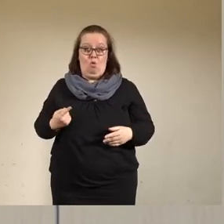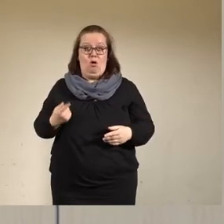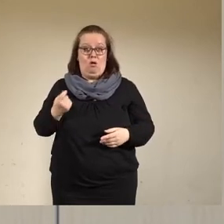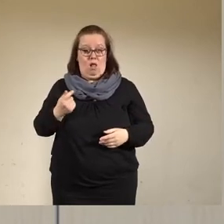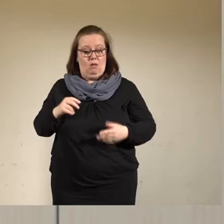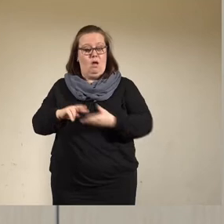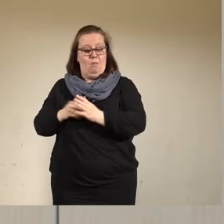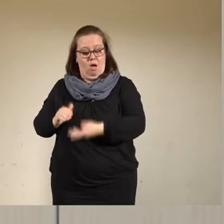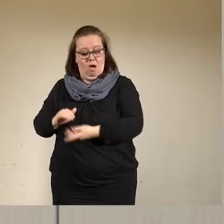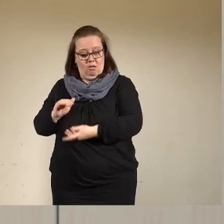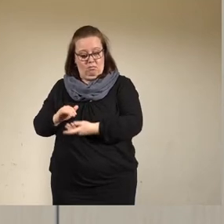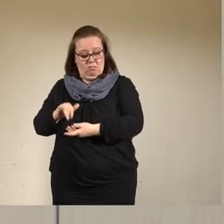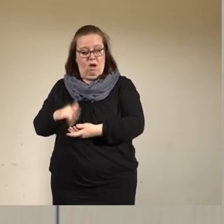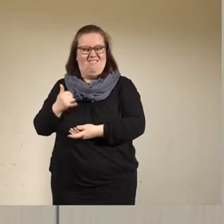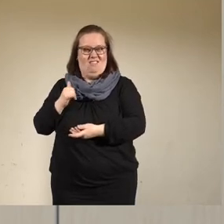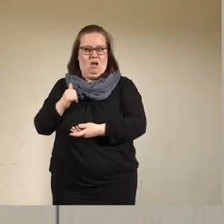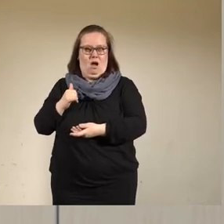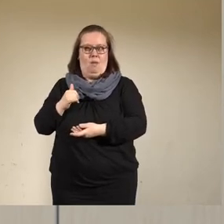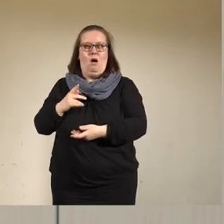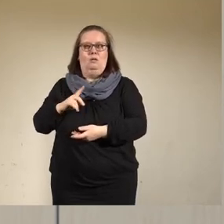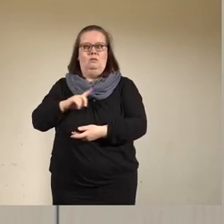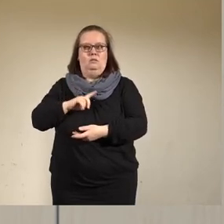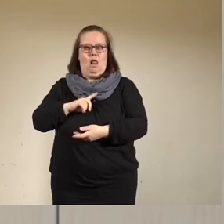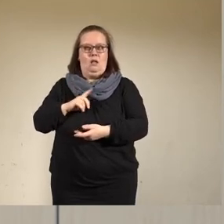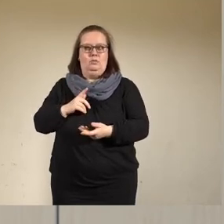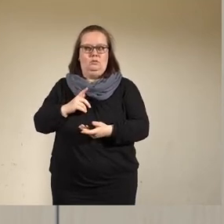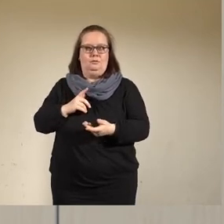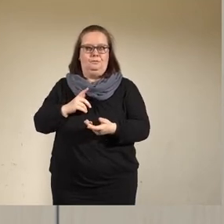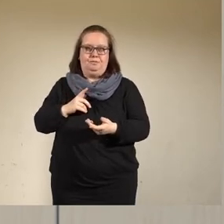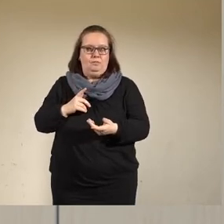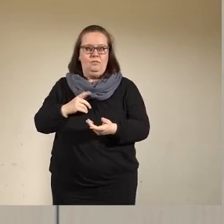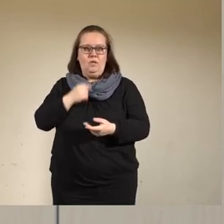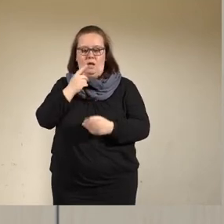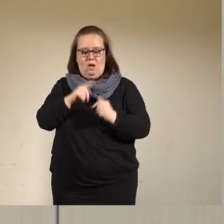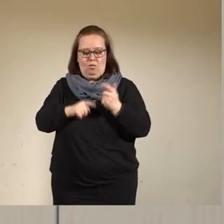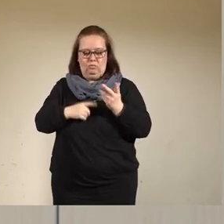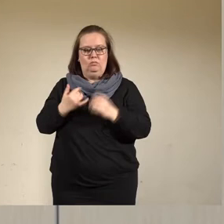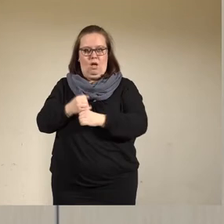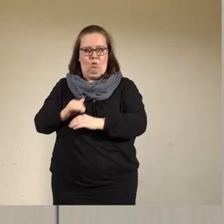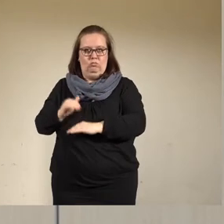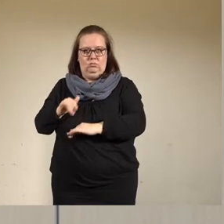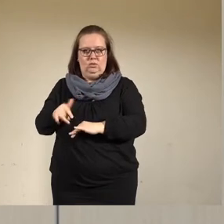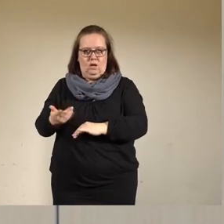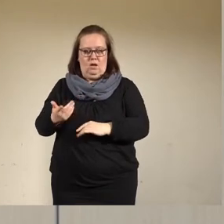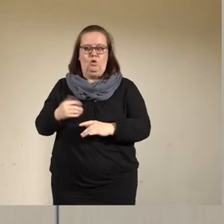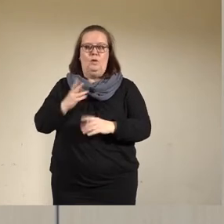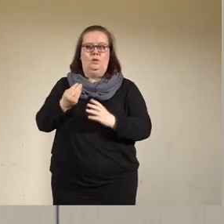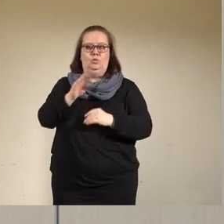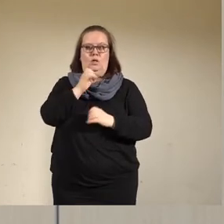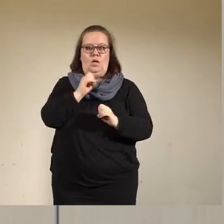Geld einplanen. Wir haben es aber der Sache nach auch getan. Zur